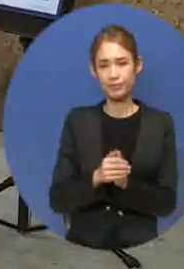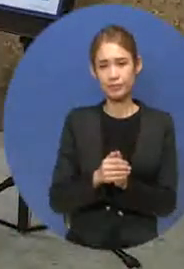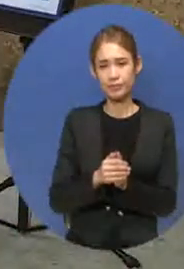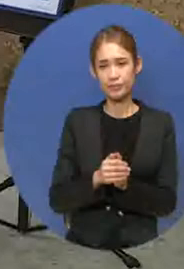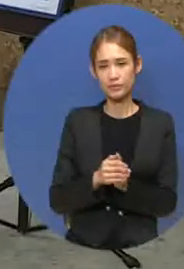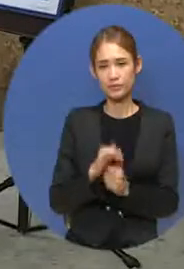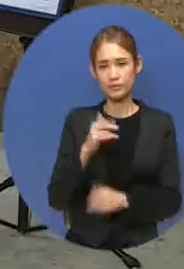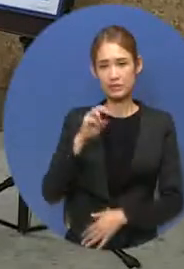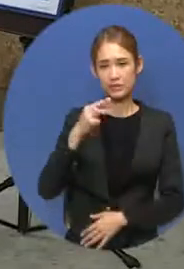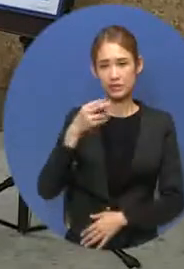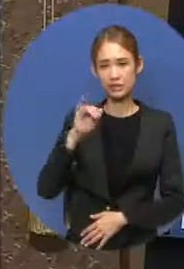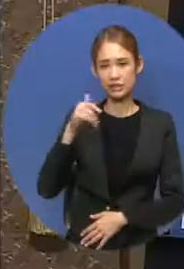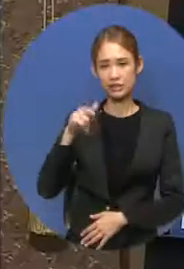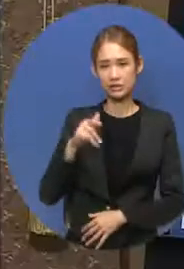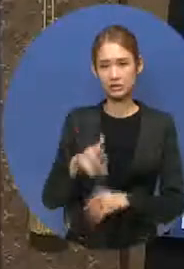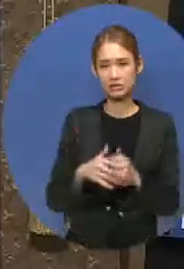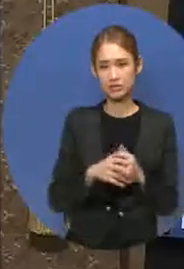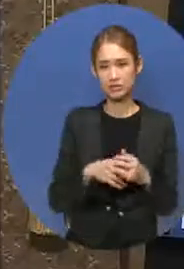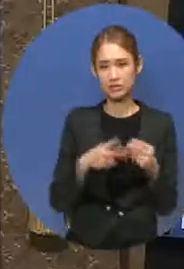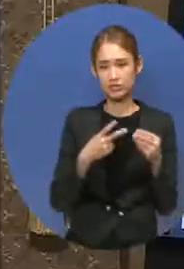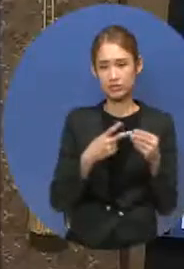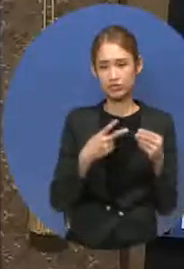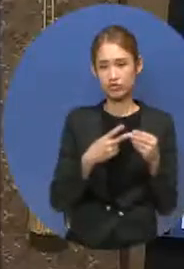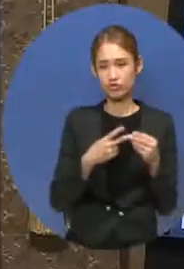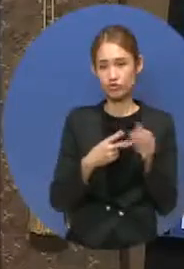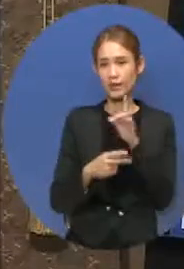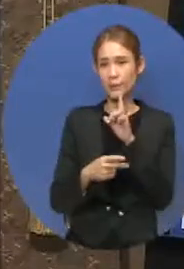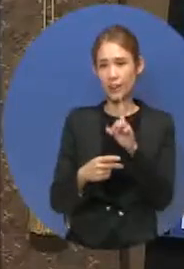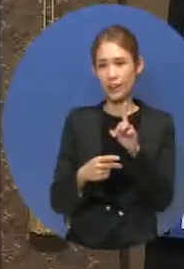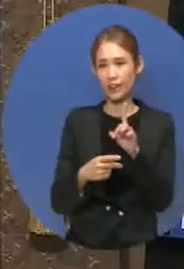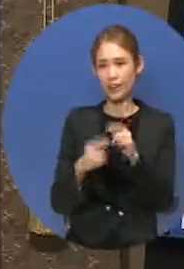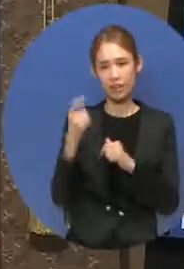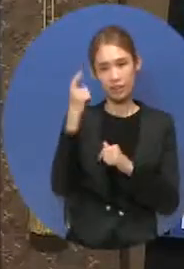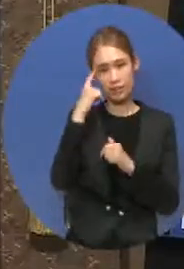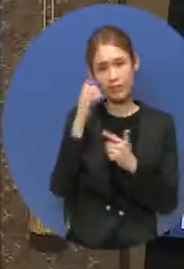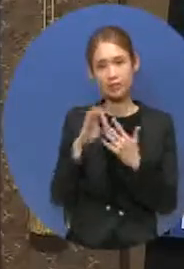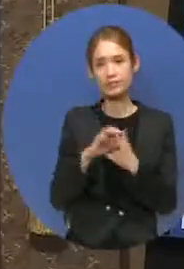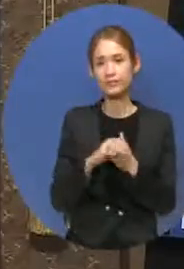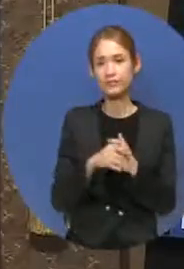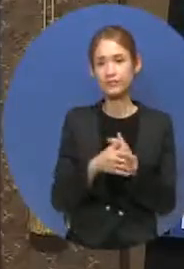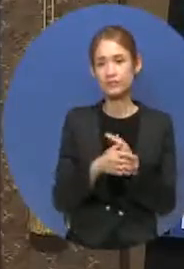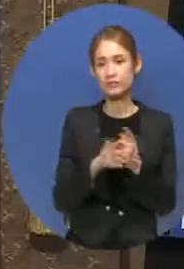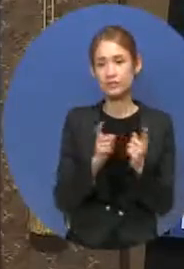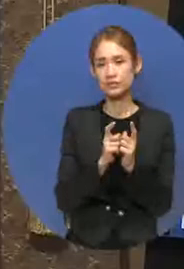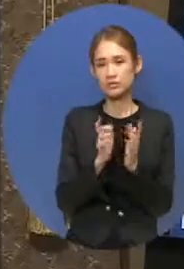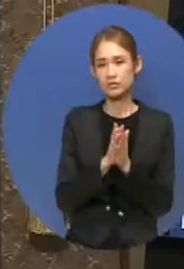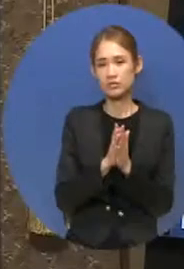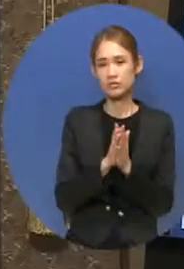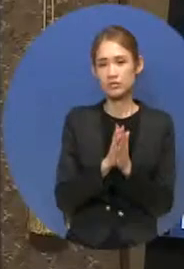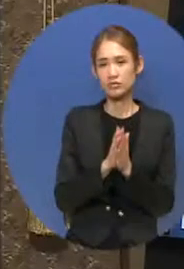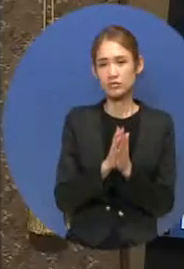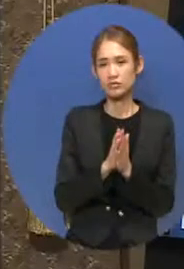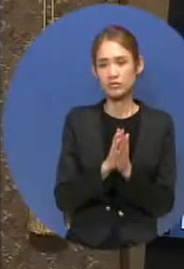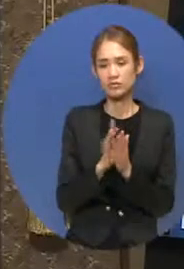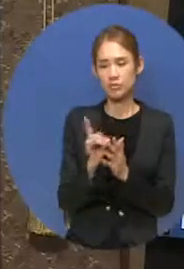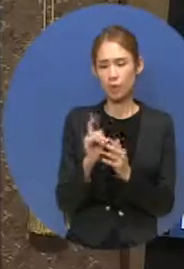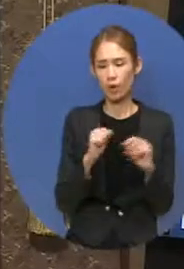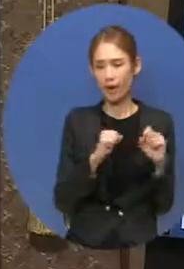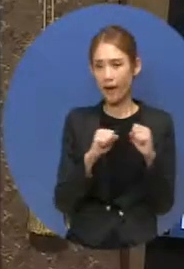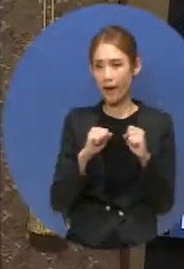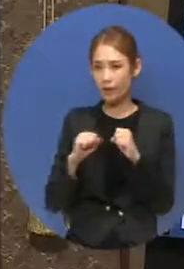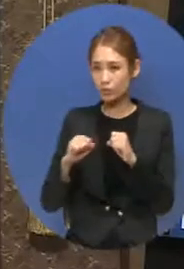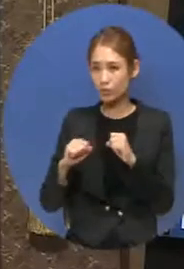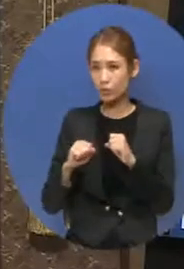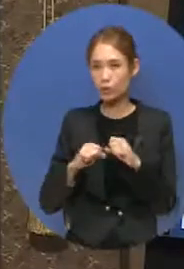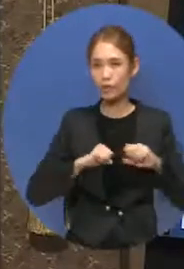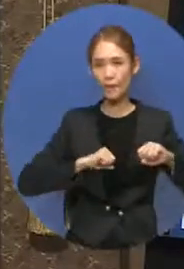그래서 이제 챌린지 사업을 하게 사업이라고. 되었고요. 2라는 이야기는 당사자도 이제는 이 뭔가 이 행동을 하는